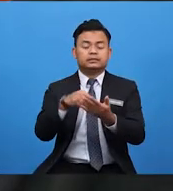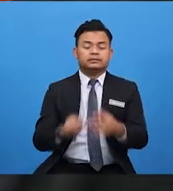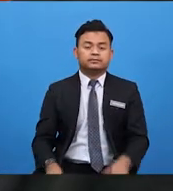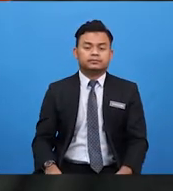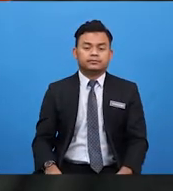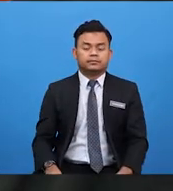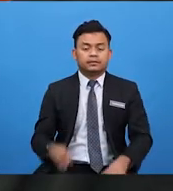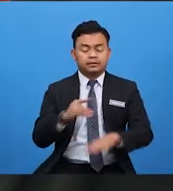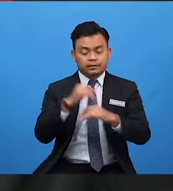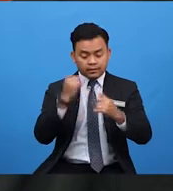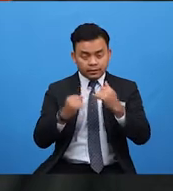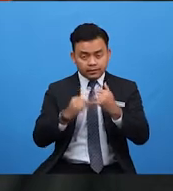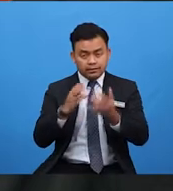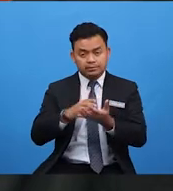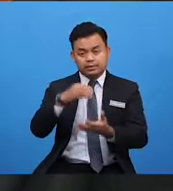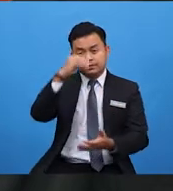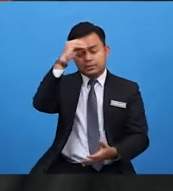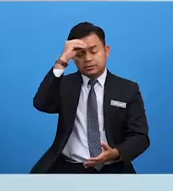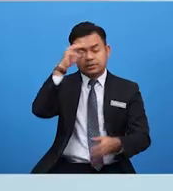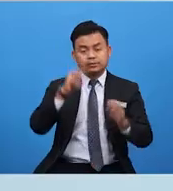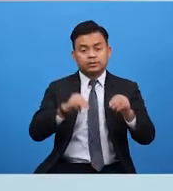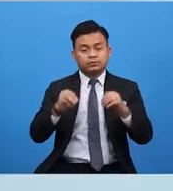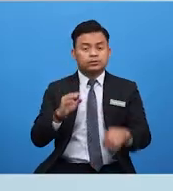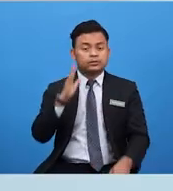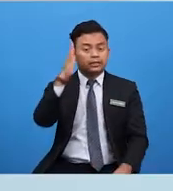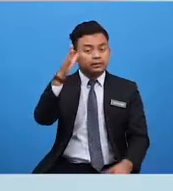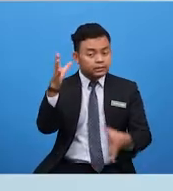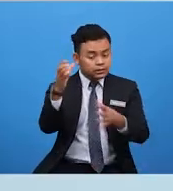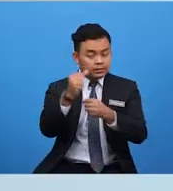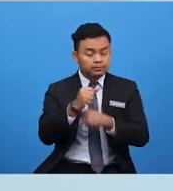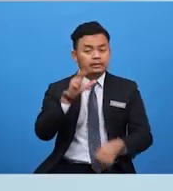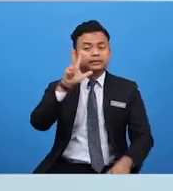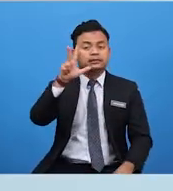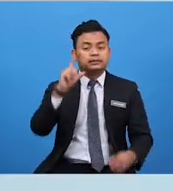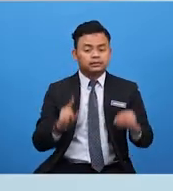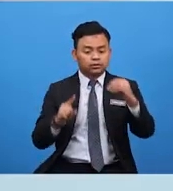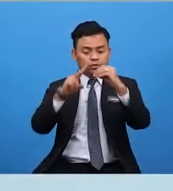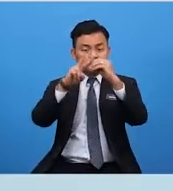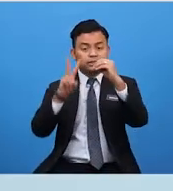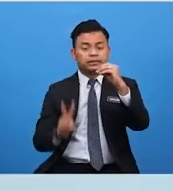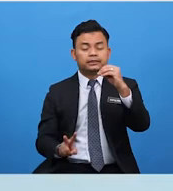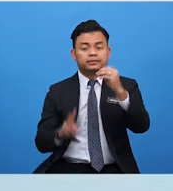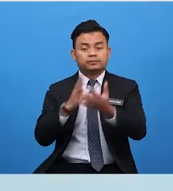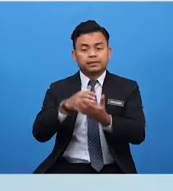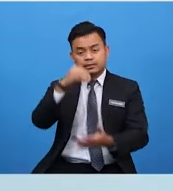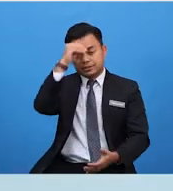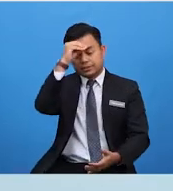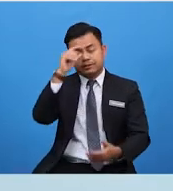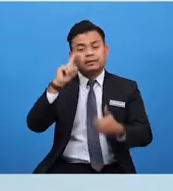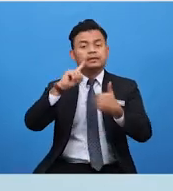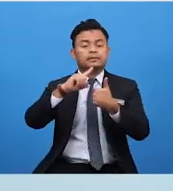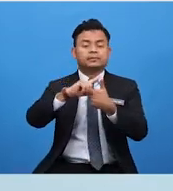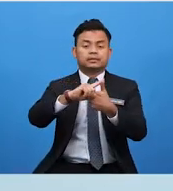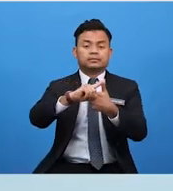Di akhir pembelajaran, murid-murid akan mencapai 3 objektif pembelajaran, iaitu